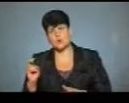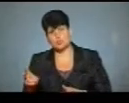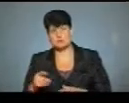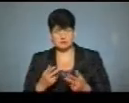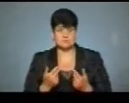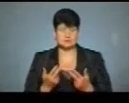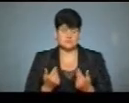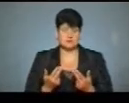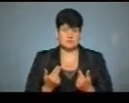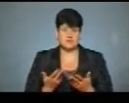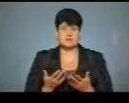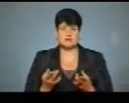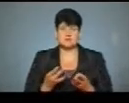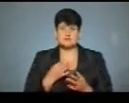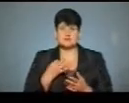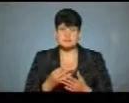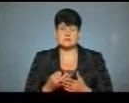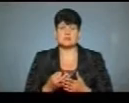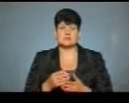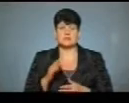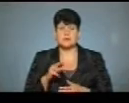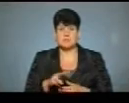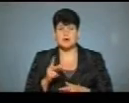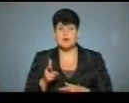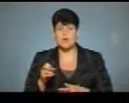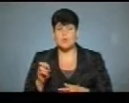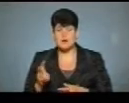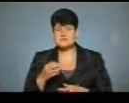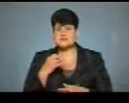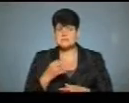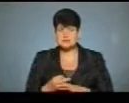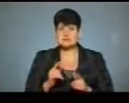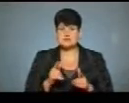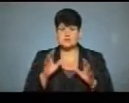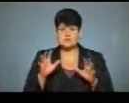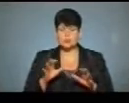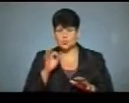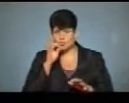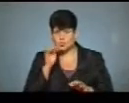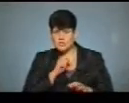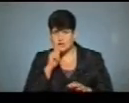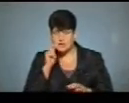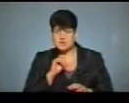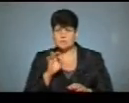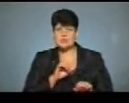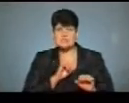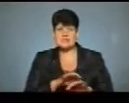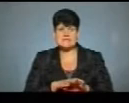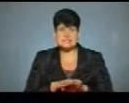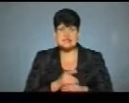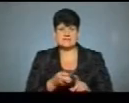так принагідно сказати, Майя Володимирівна Голя правильно сказала, що згідно закону України про захист населення від інфекційних хвороб, а